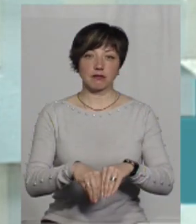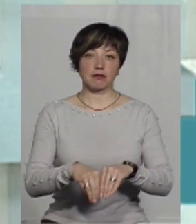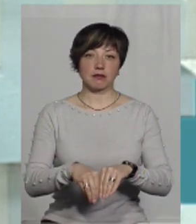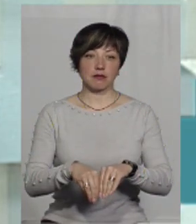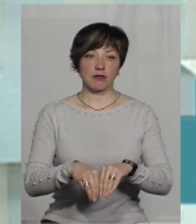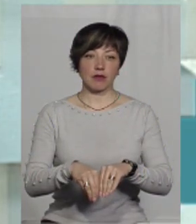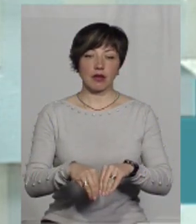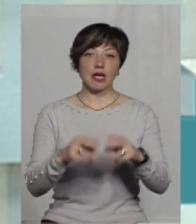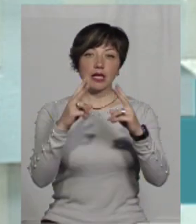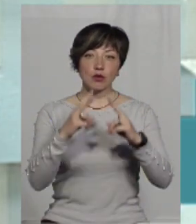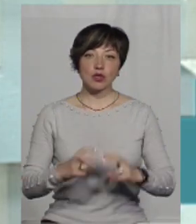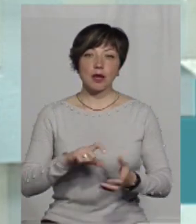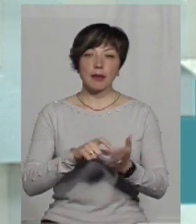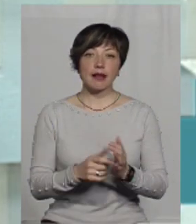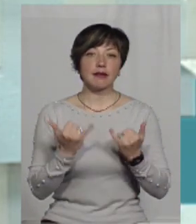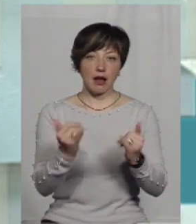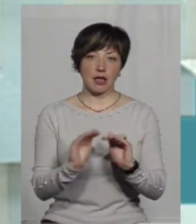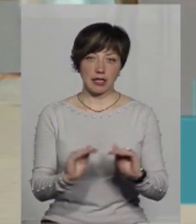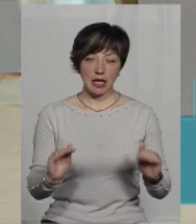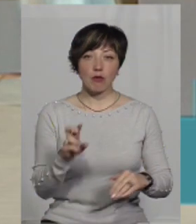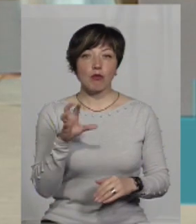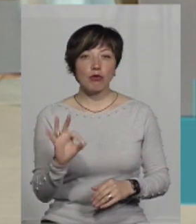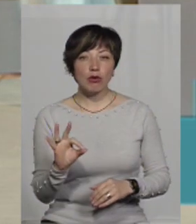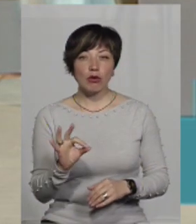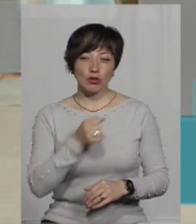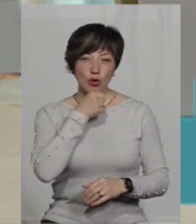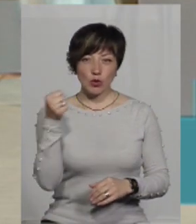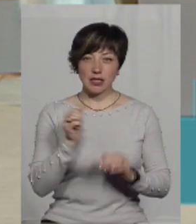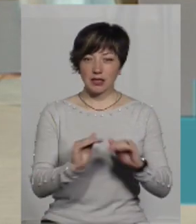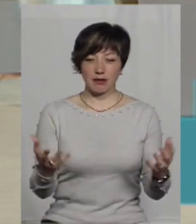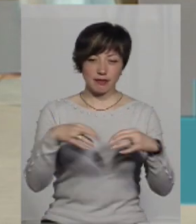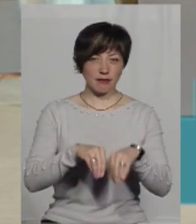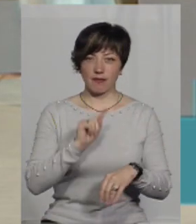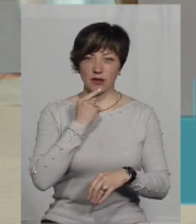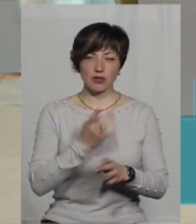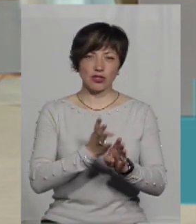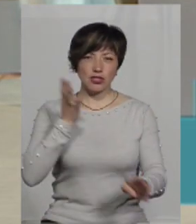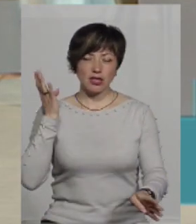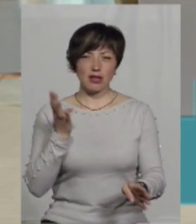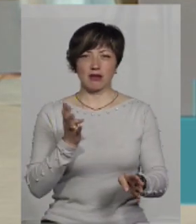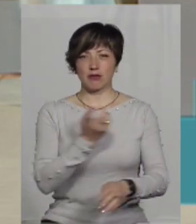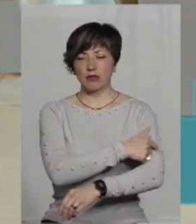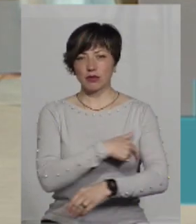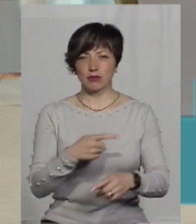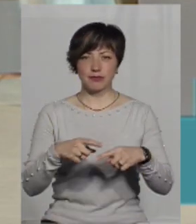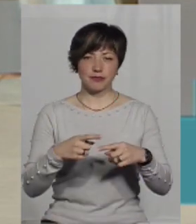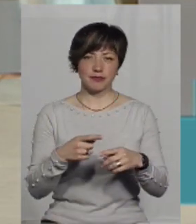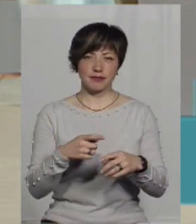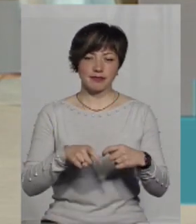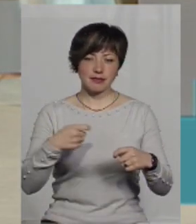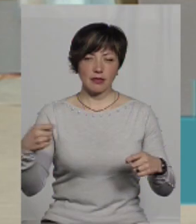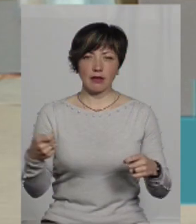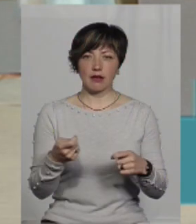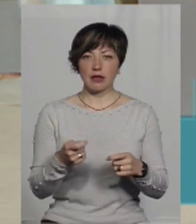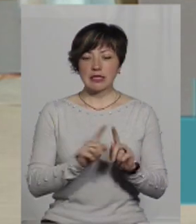в діагностичному кабінеті для дітей. Тому що для дорослих і дітей це дуже важко. Черги великі в поліклініці,